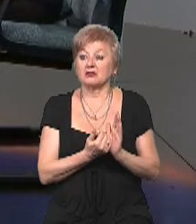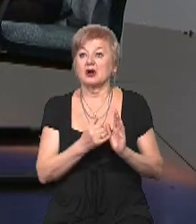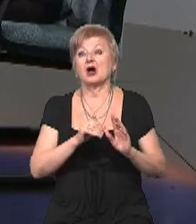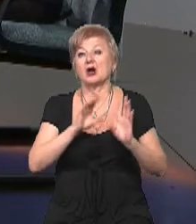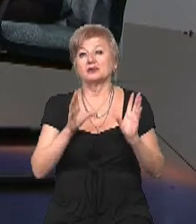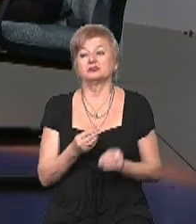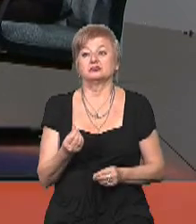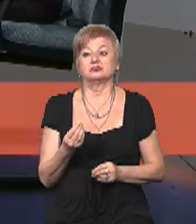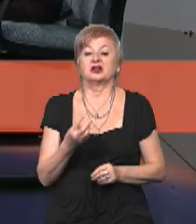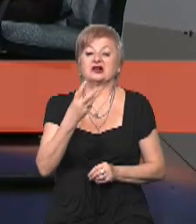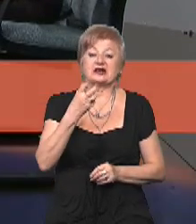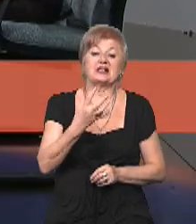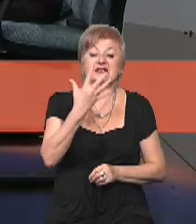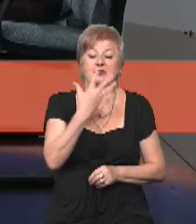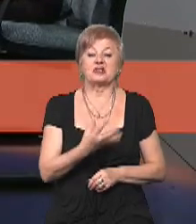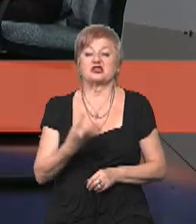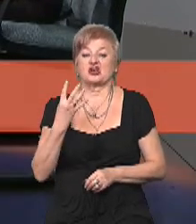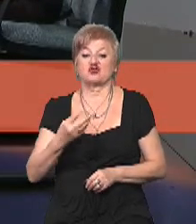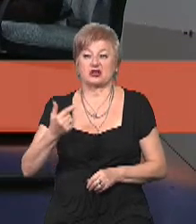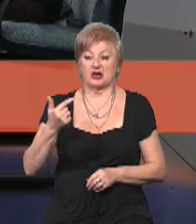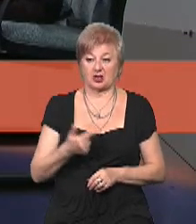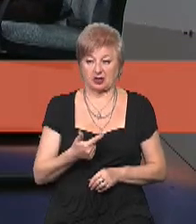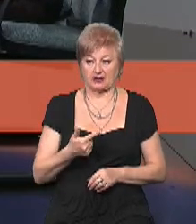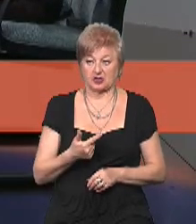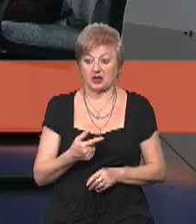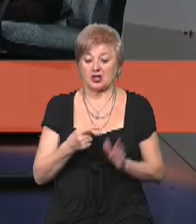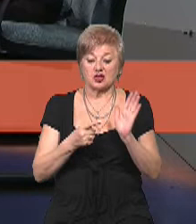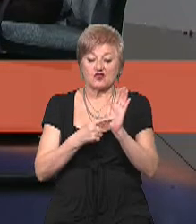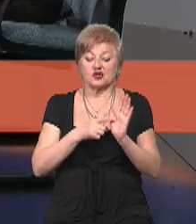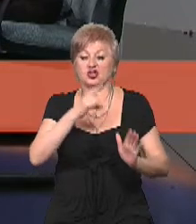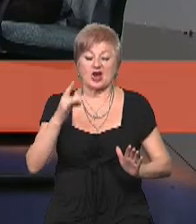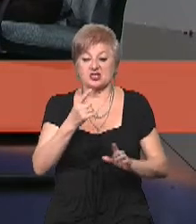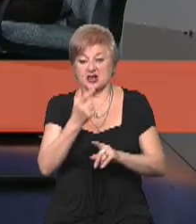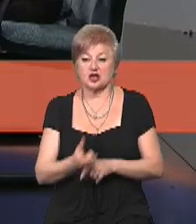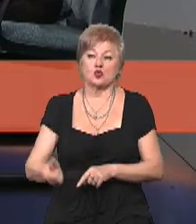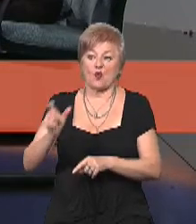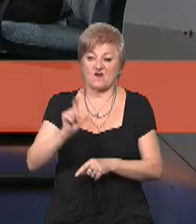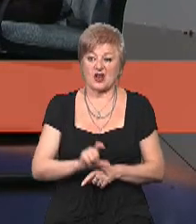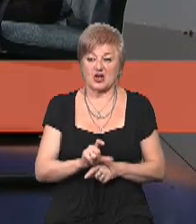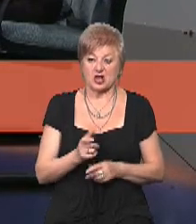составив 354 гривні. Це в 6 разів увеличило